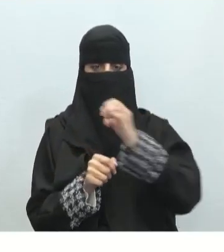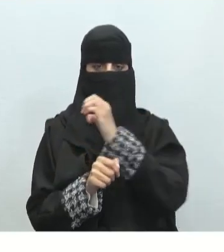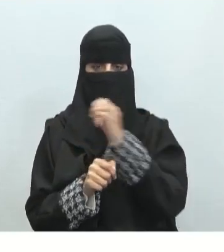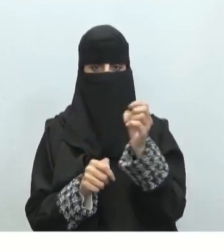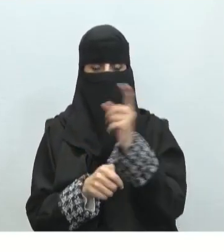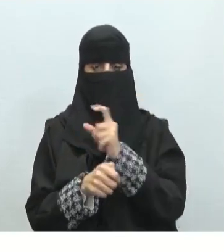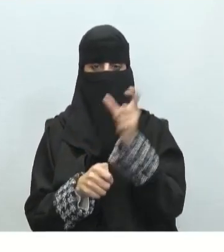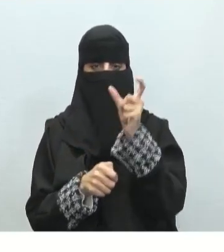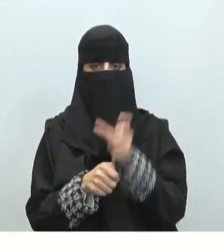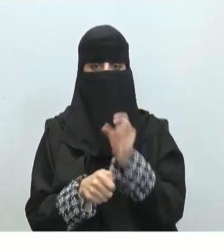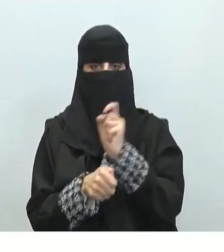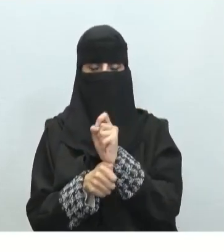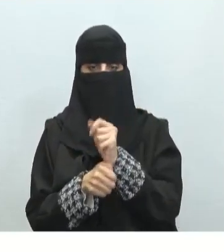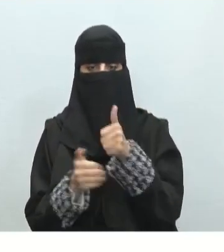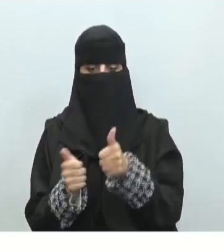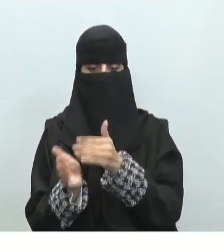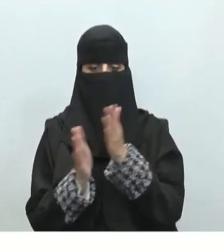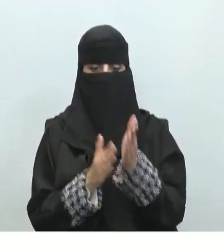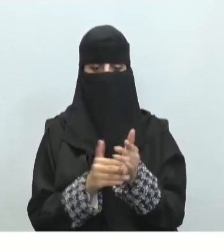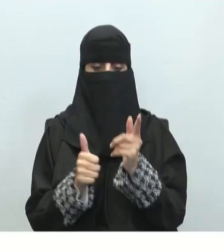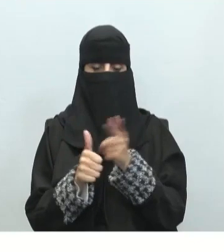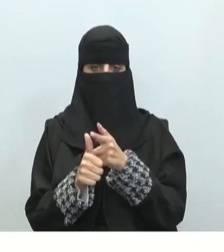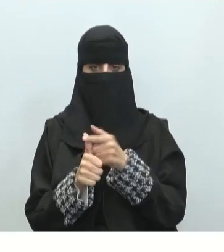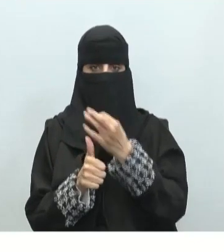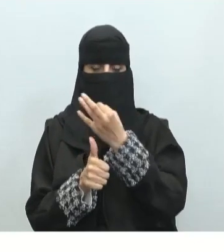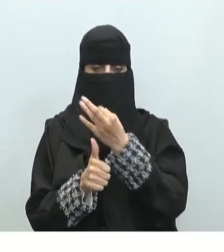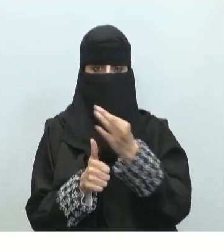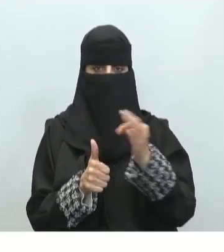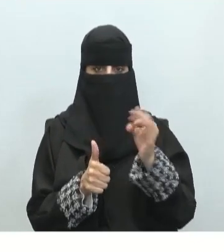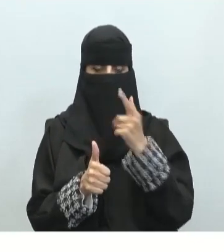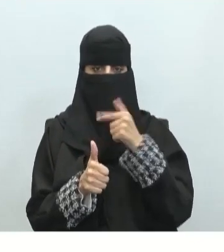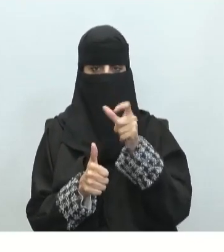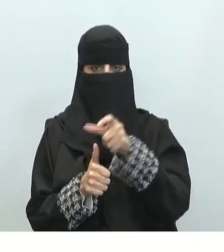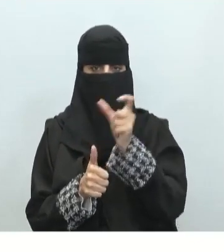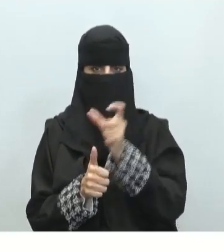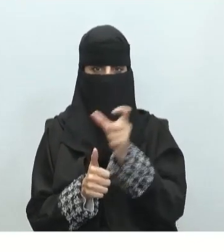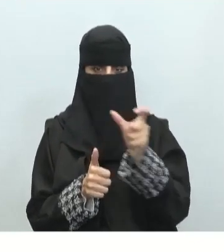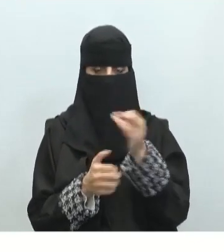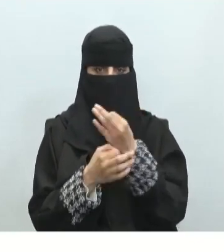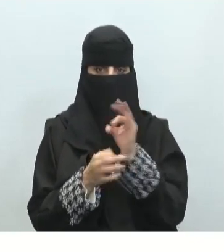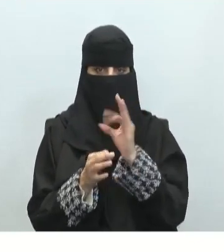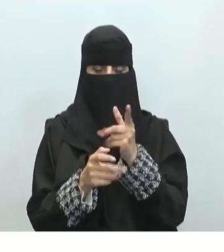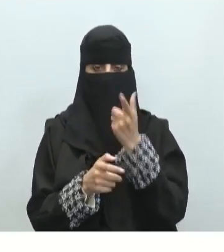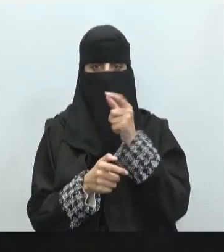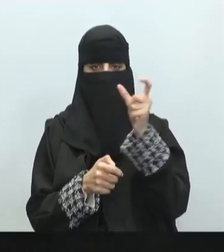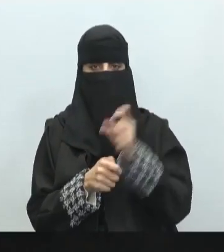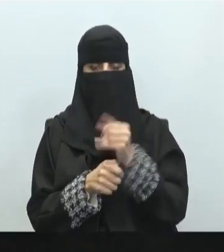انطقها نطقا سليما او يجب ان كي تكون فاعل يجب ان اتي